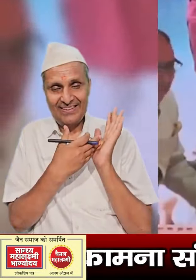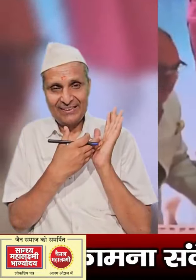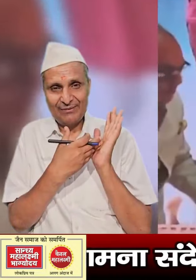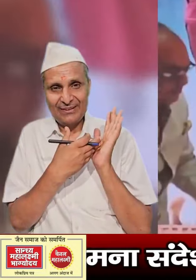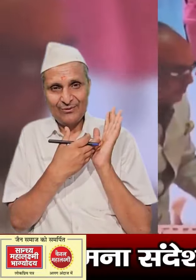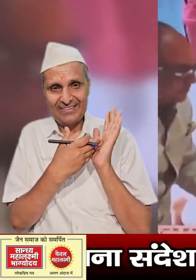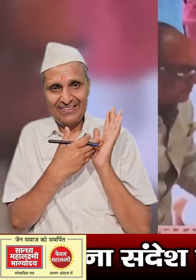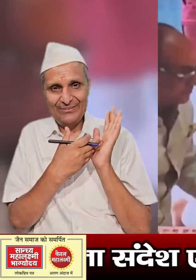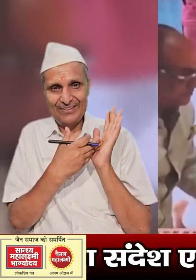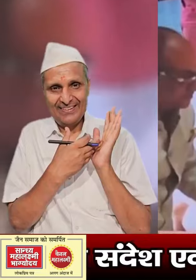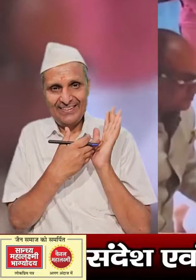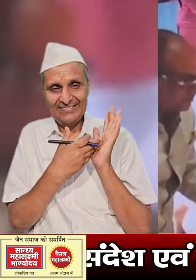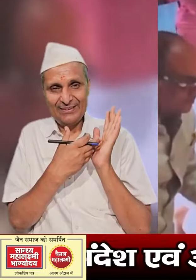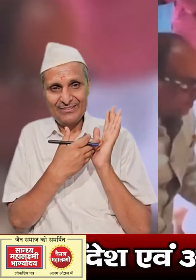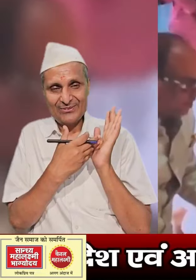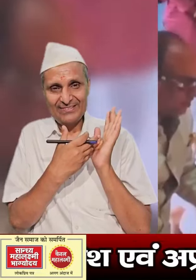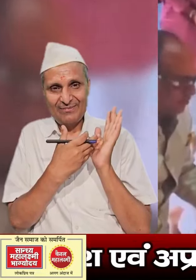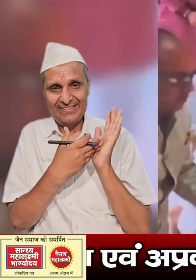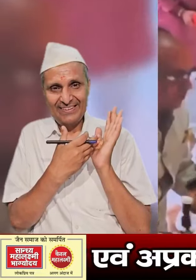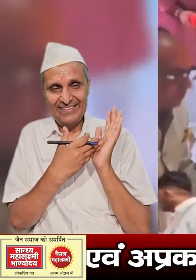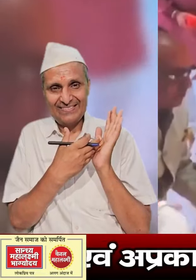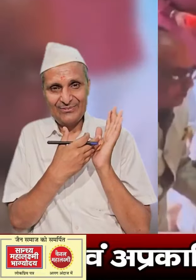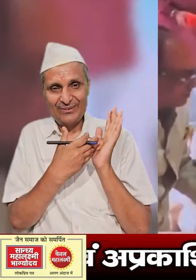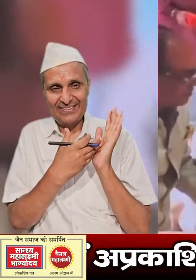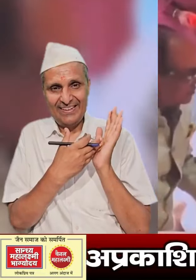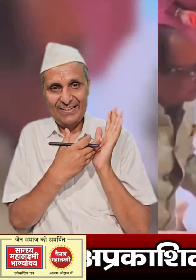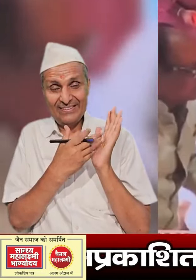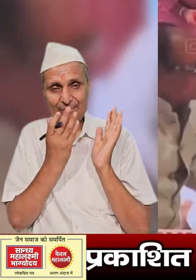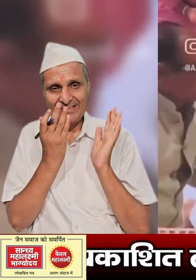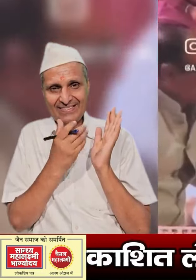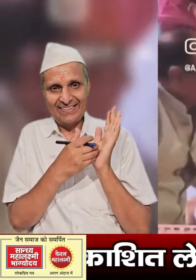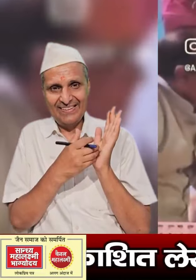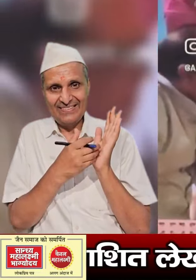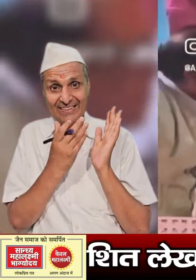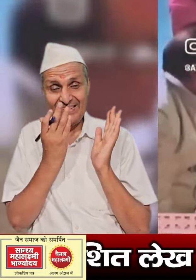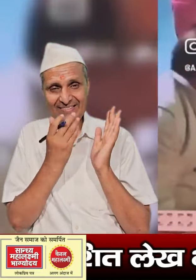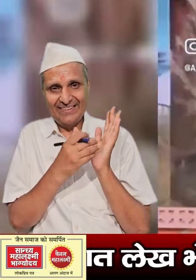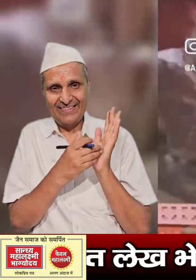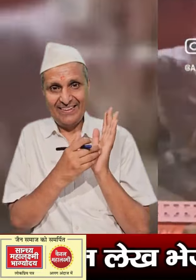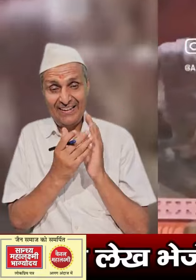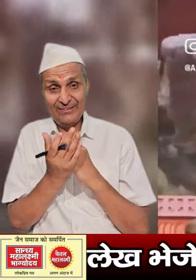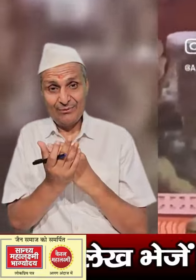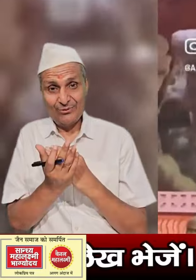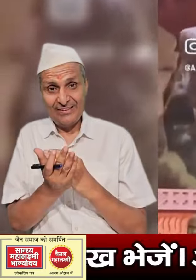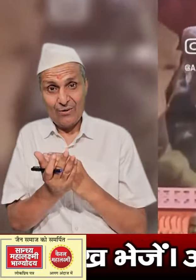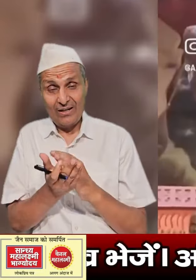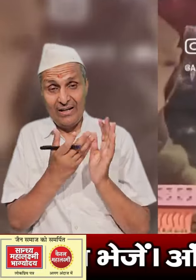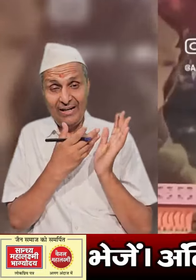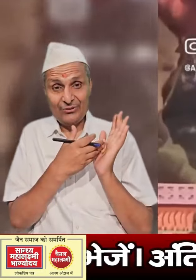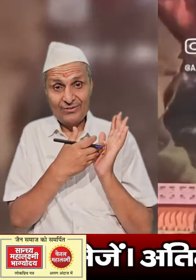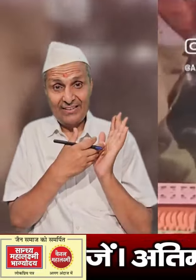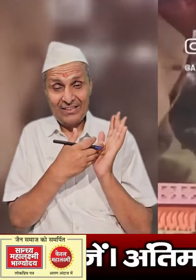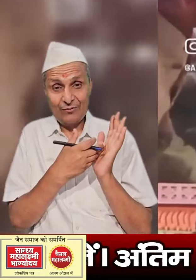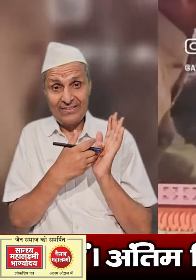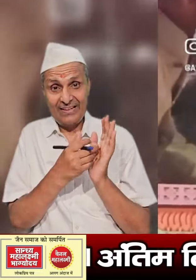सिंह निकित त को जानते नहीं होंगे जब 457 दिन का जैन साधु करते हैं ना जैसे प्रचन सागर जीने कसे कई संत करते हैं तब सोचिए क्या हुआ